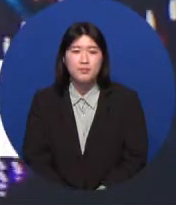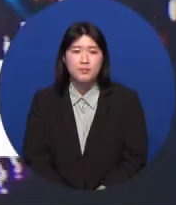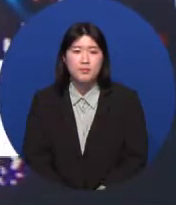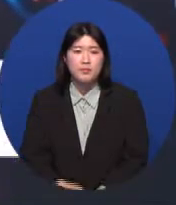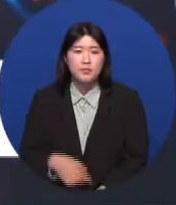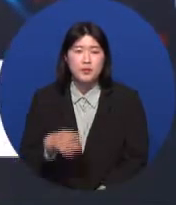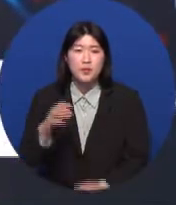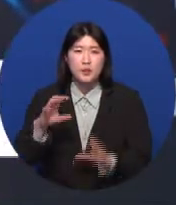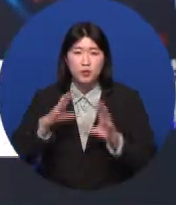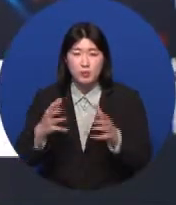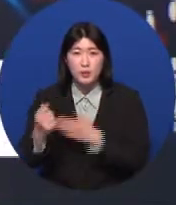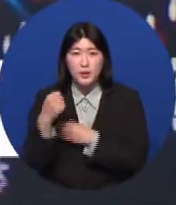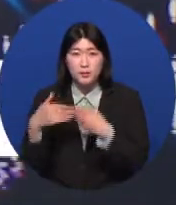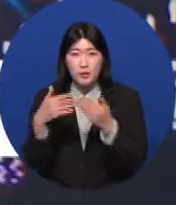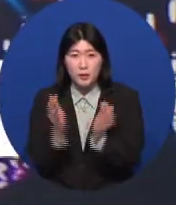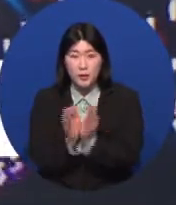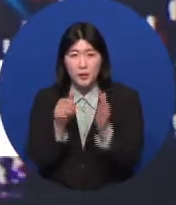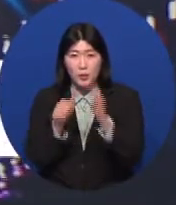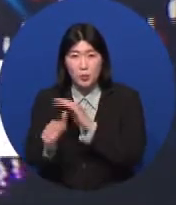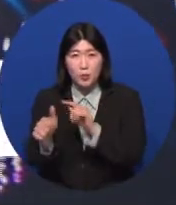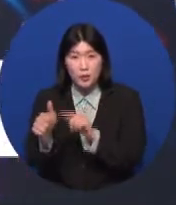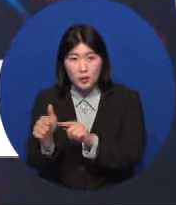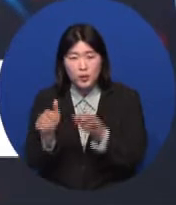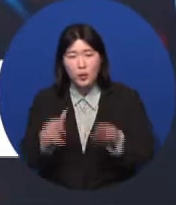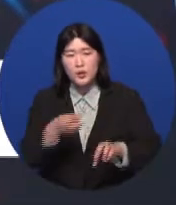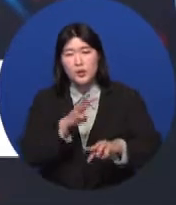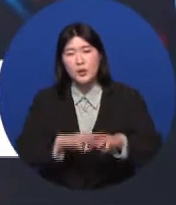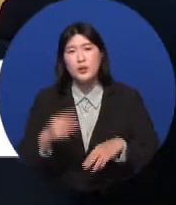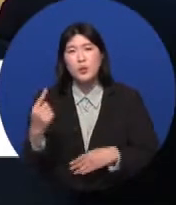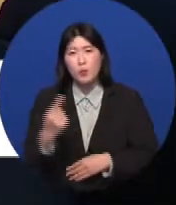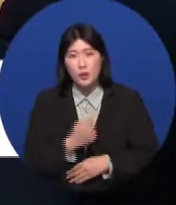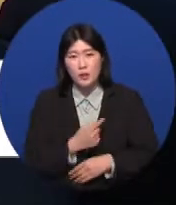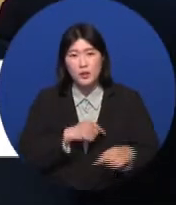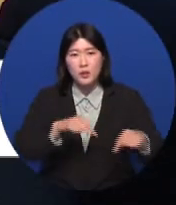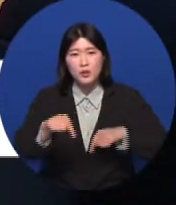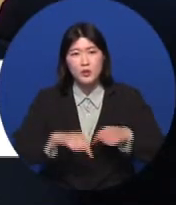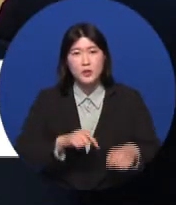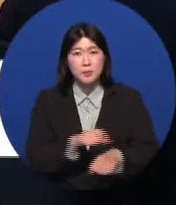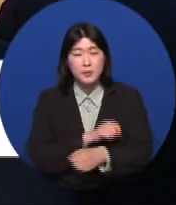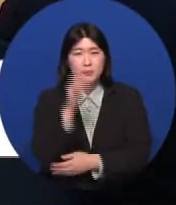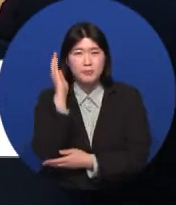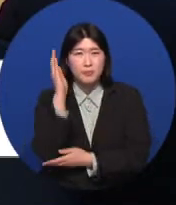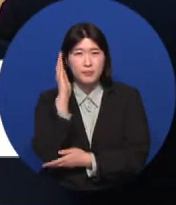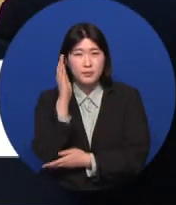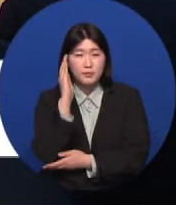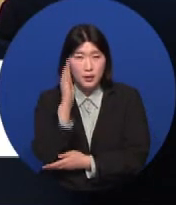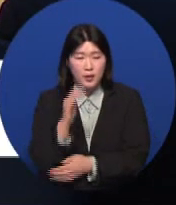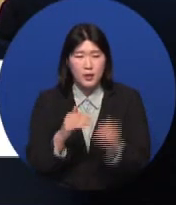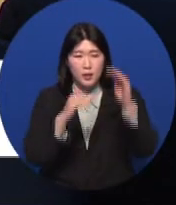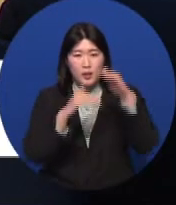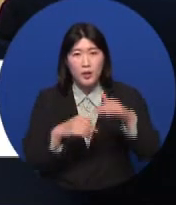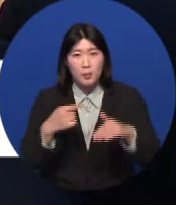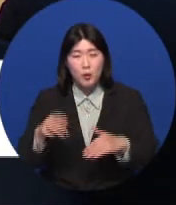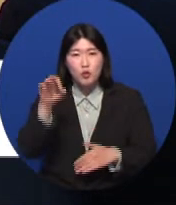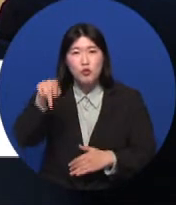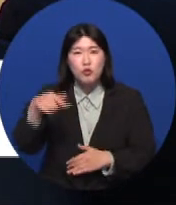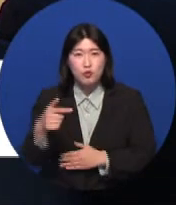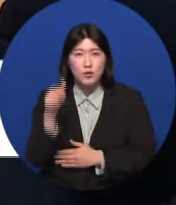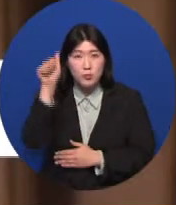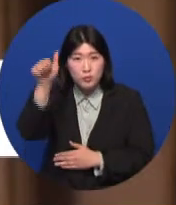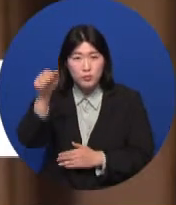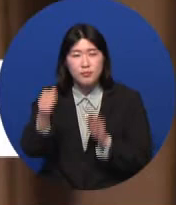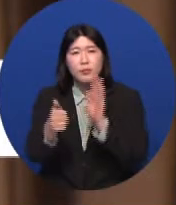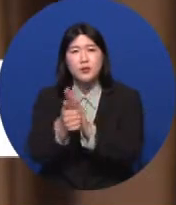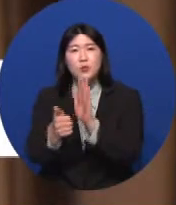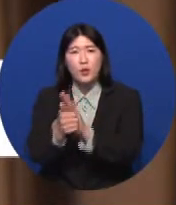이준석 국민의 힘 대표가 오늘 대전의 한 대학교 가 마련한 정치 아카데미 특강 에 참석해 윤석열 대선후보에 대한 지원